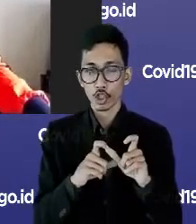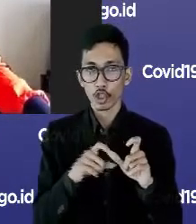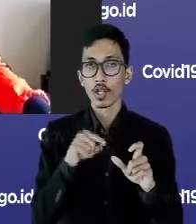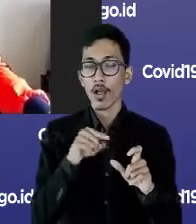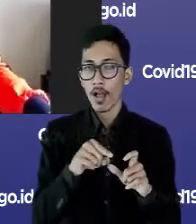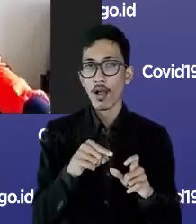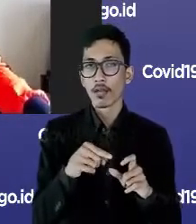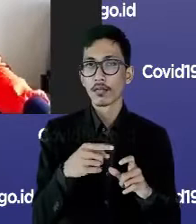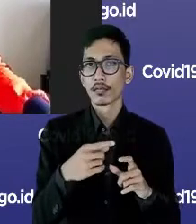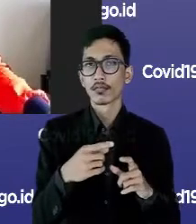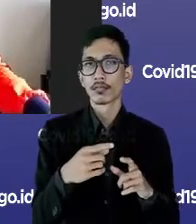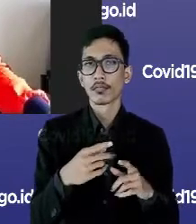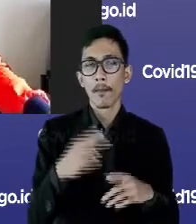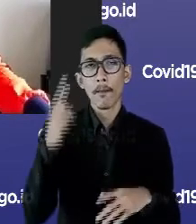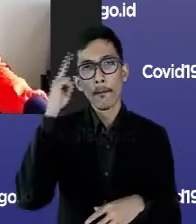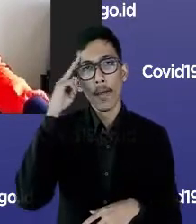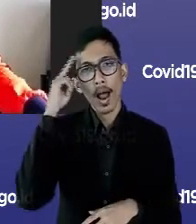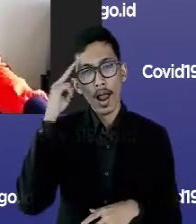tugas Kepala Pelaksana